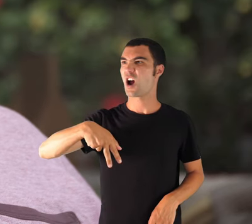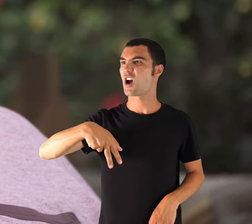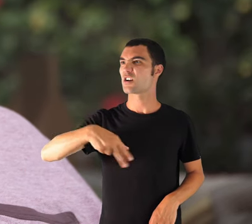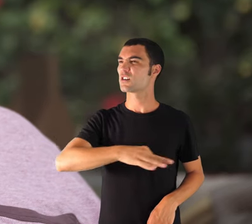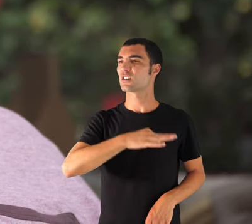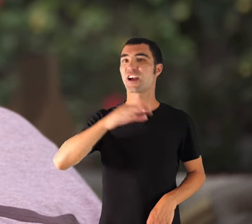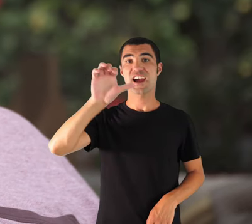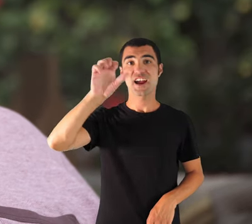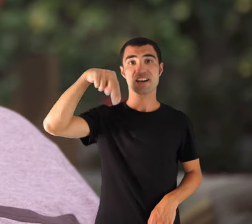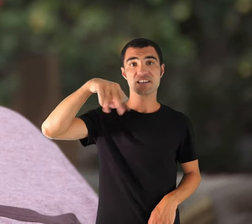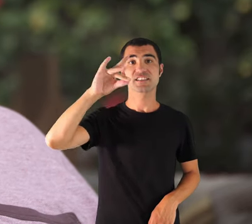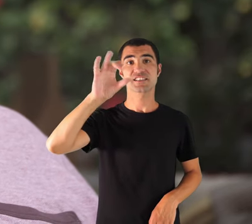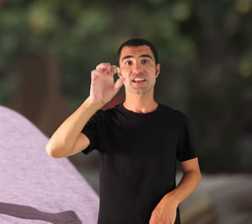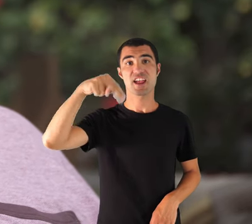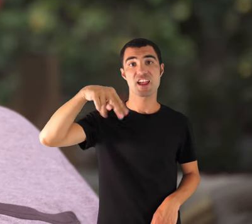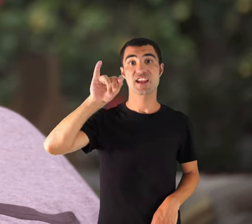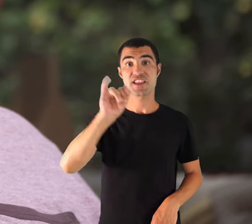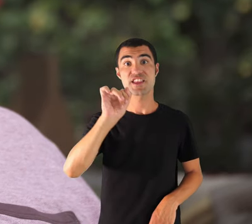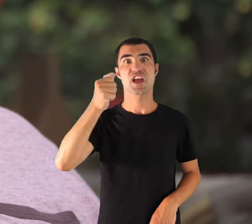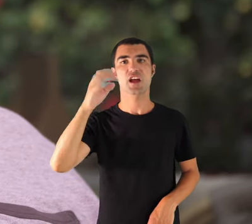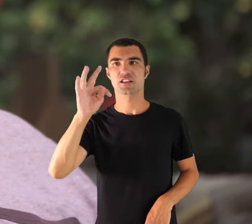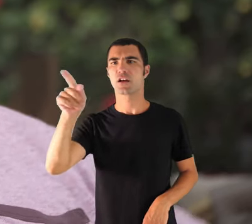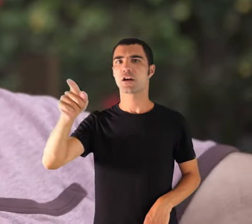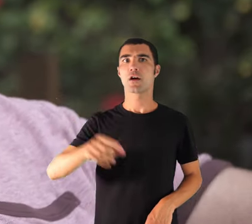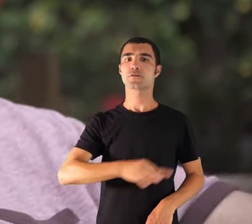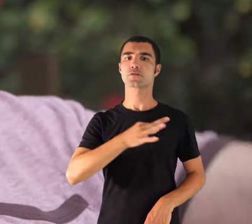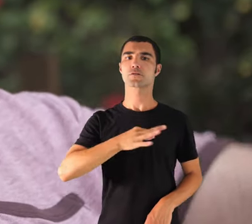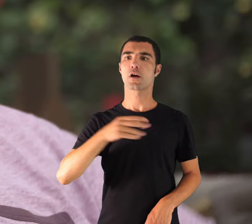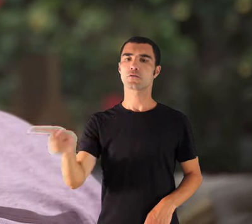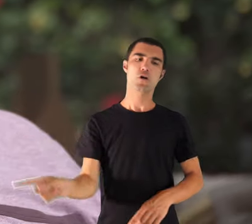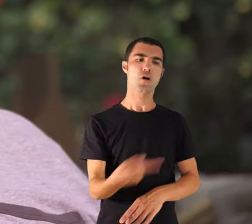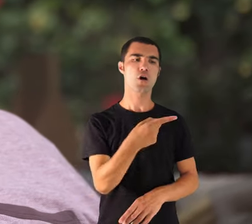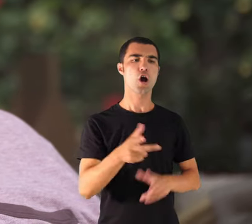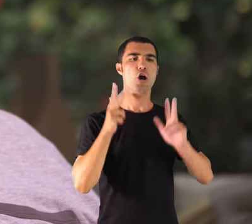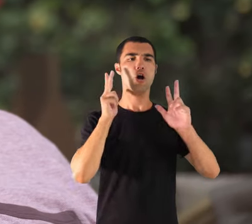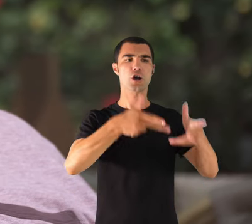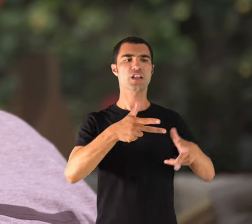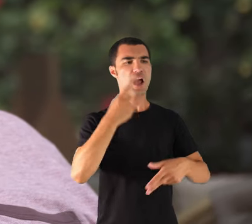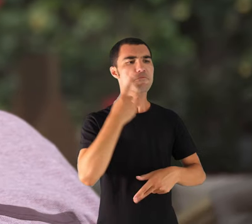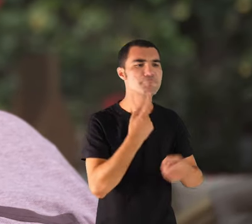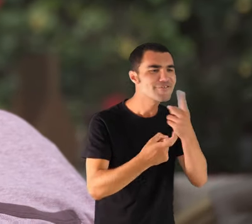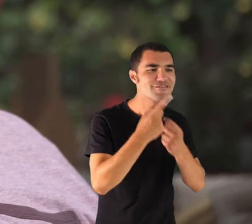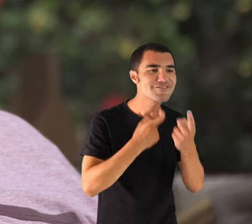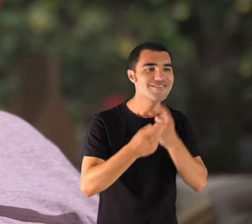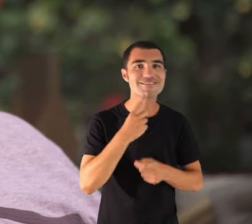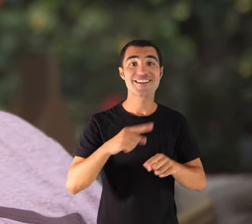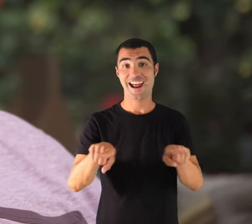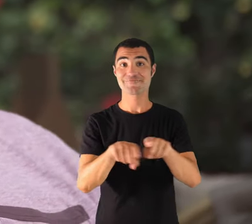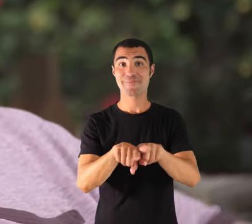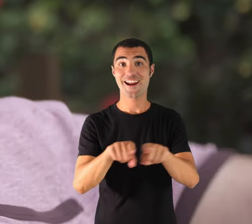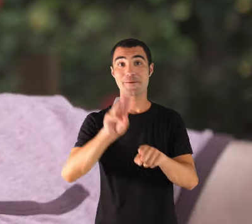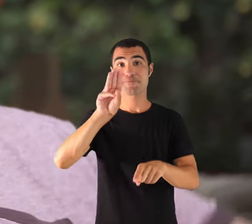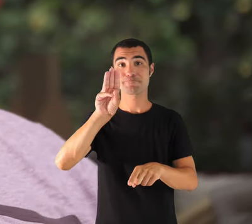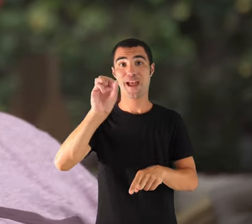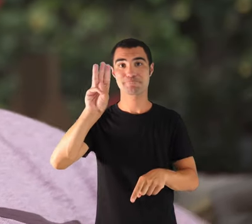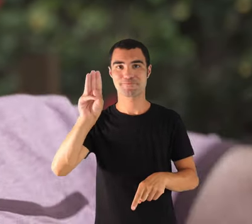don Joan Ensenyat, i don Joan anava a la recepció i demanava en Pep Ensenyat, que era seu germà, en Pep,